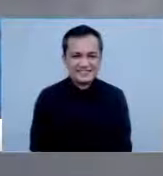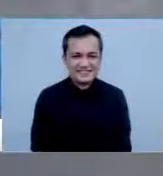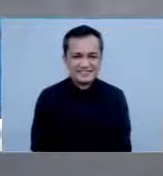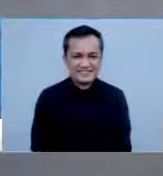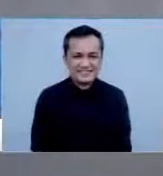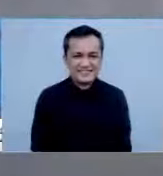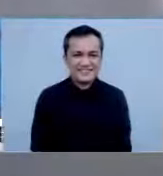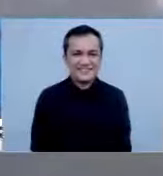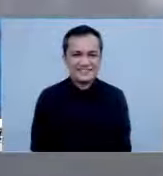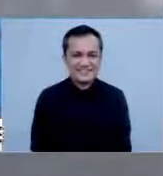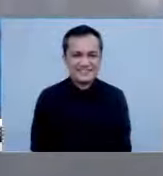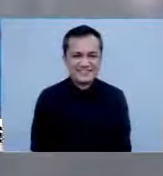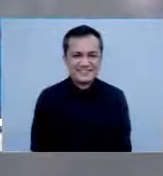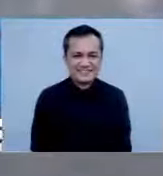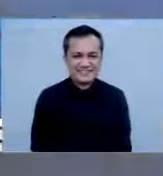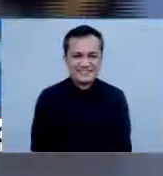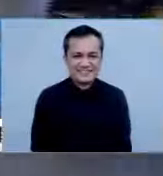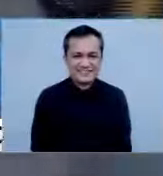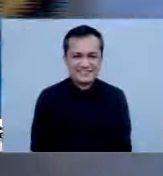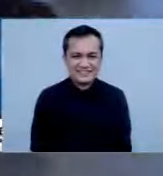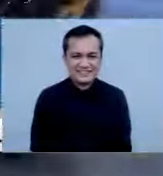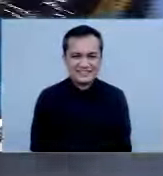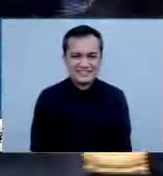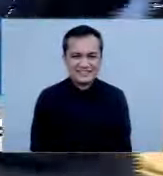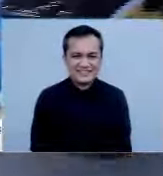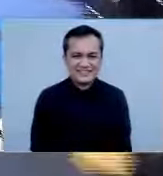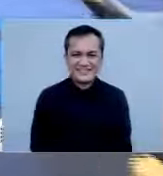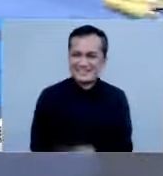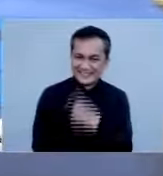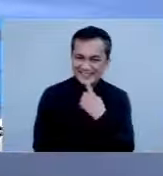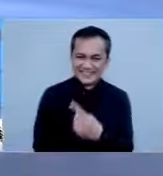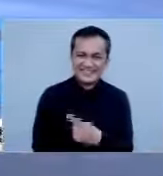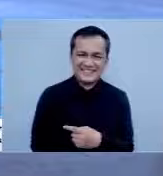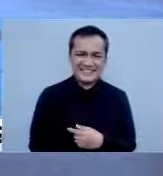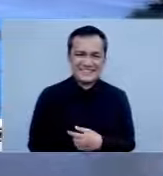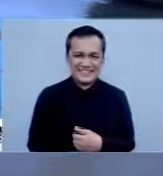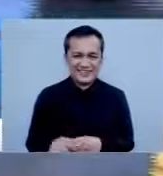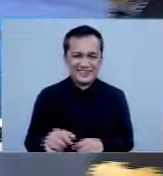Jump rope. Kaya na. Jump rope. Yes. Parang gusto ko yung kamino kinakabahan na